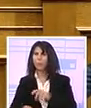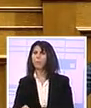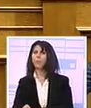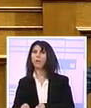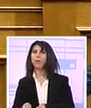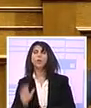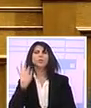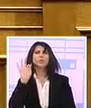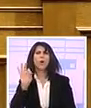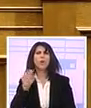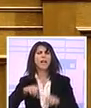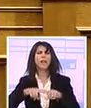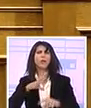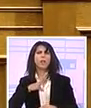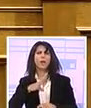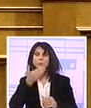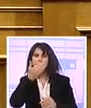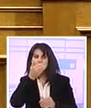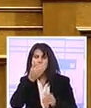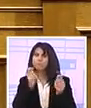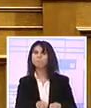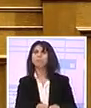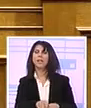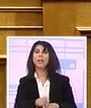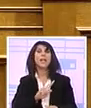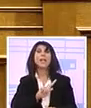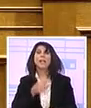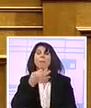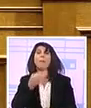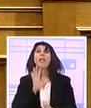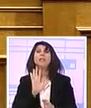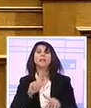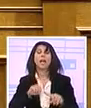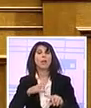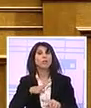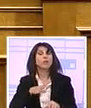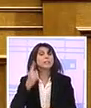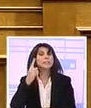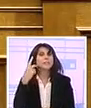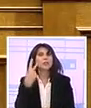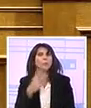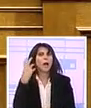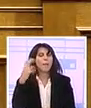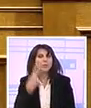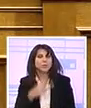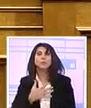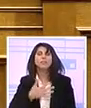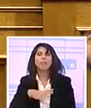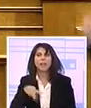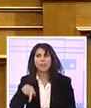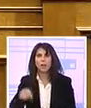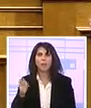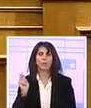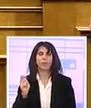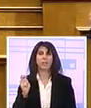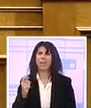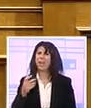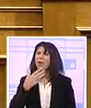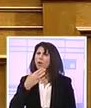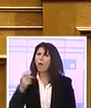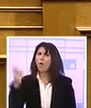Να μην κληθεί ο λαός να πει την ετοιμιγορία του για την εφαρμοζόμενη πολιτική. Διότι η δανειακή σύμβαση που